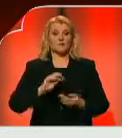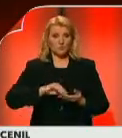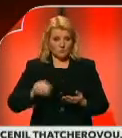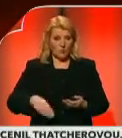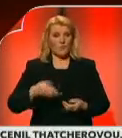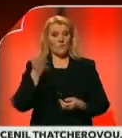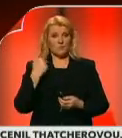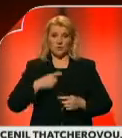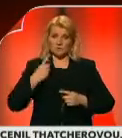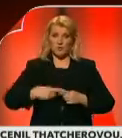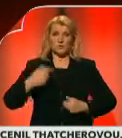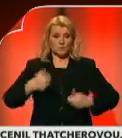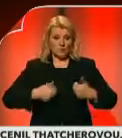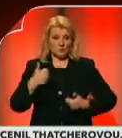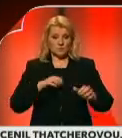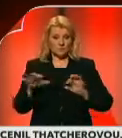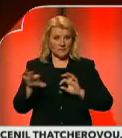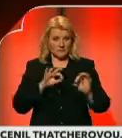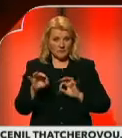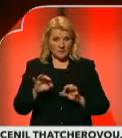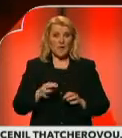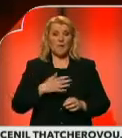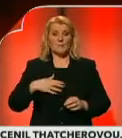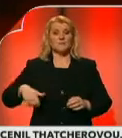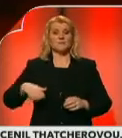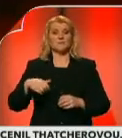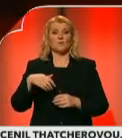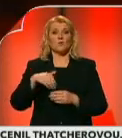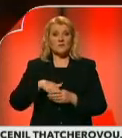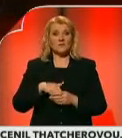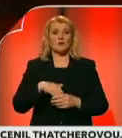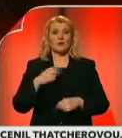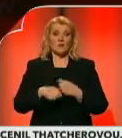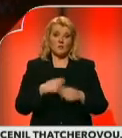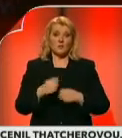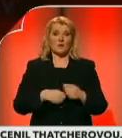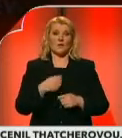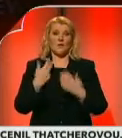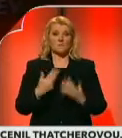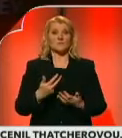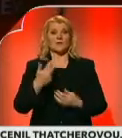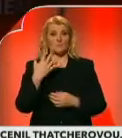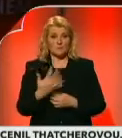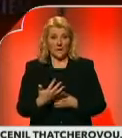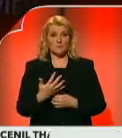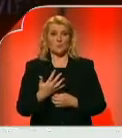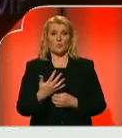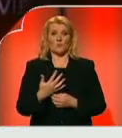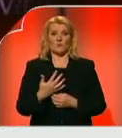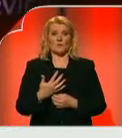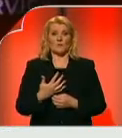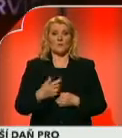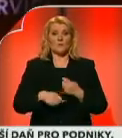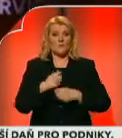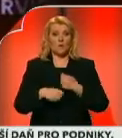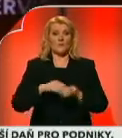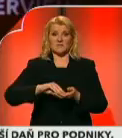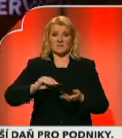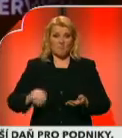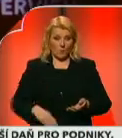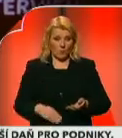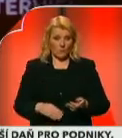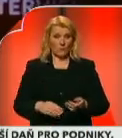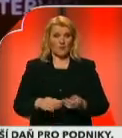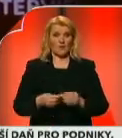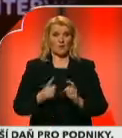řádně vysoutěžena a ministerstvo vnitra pouze uzavřelo 85. zdůrazňuji 85. prováděcí smlouvu